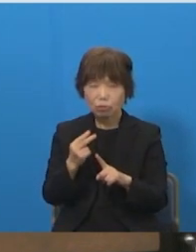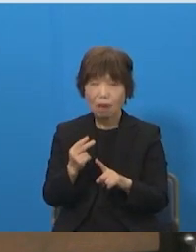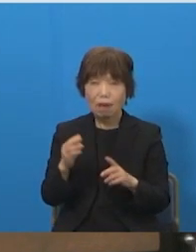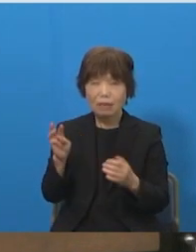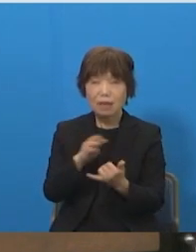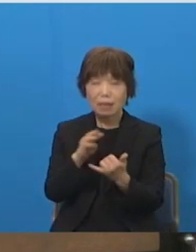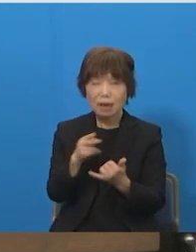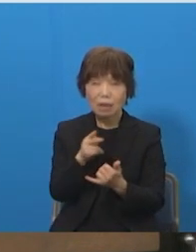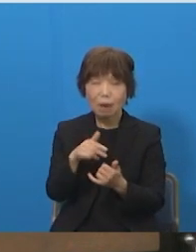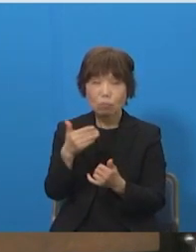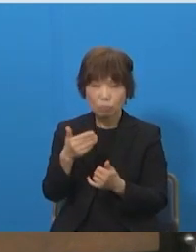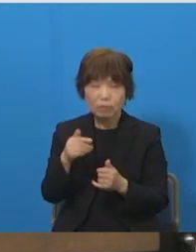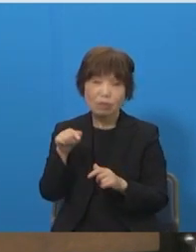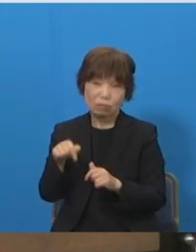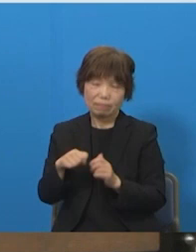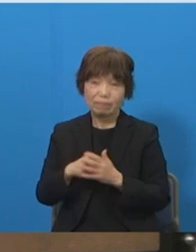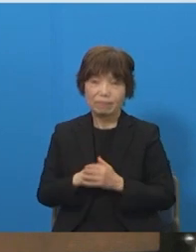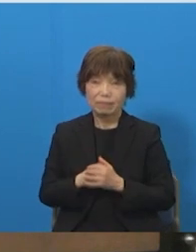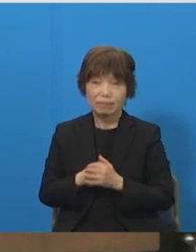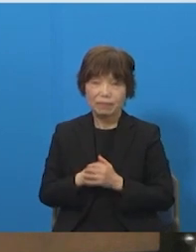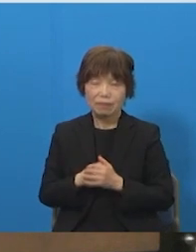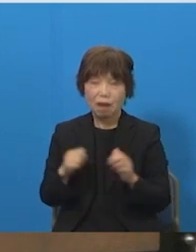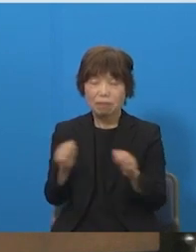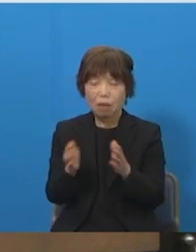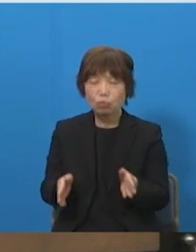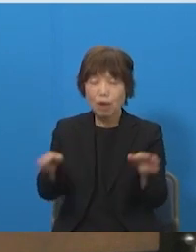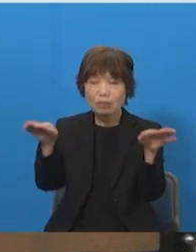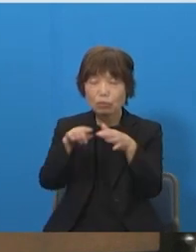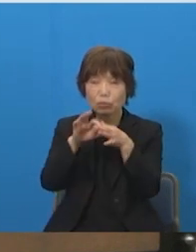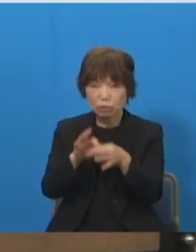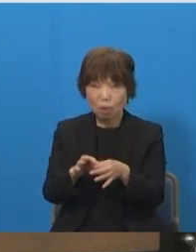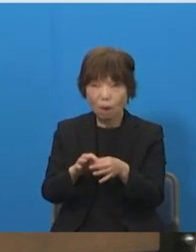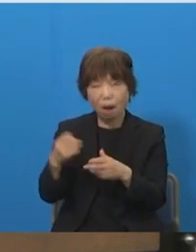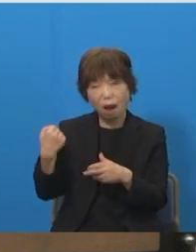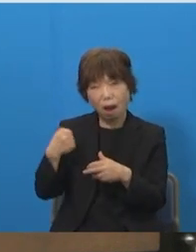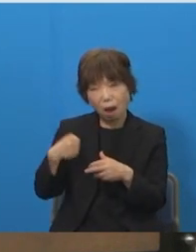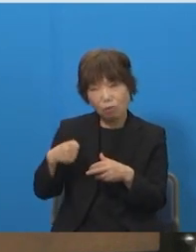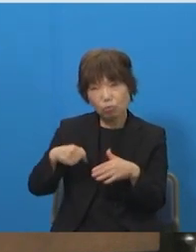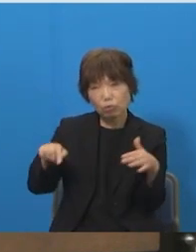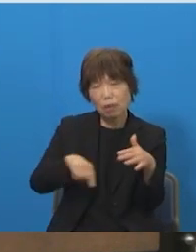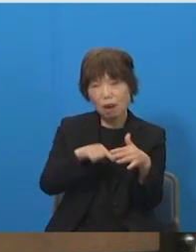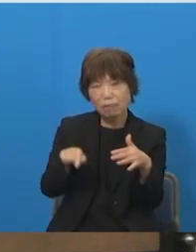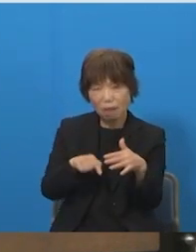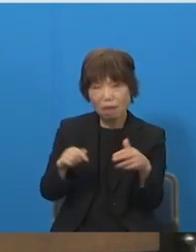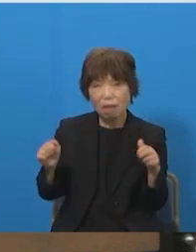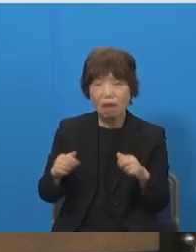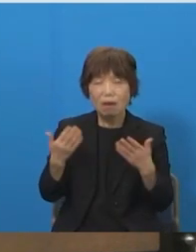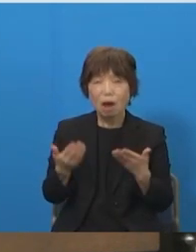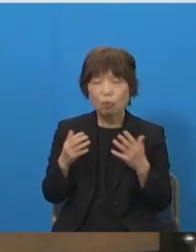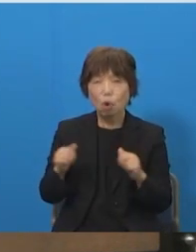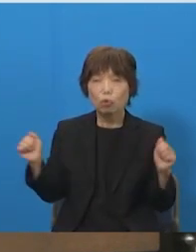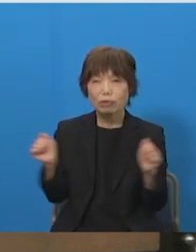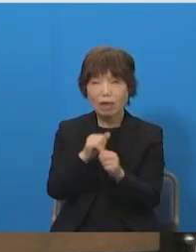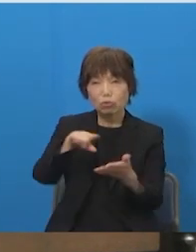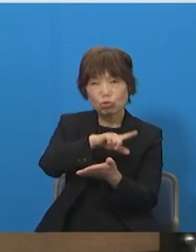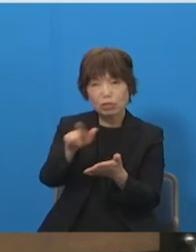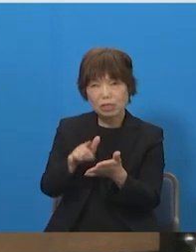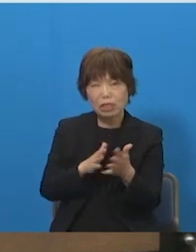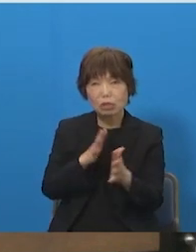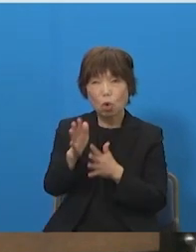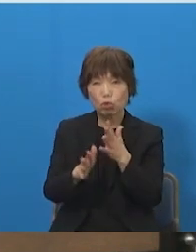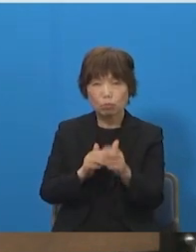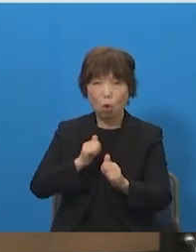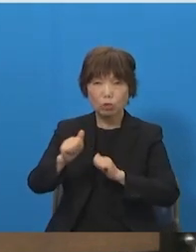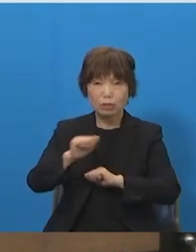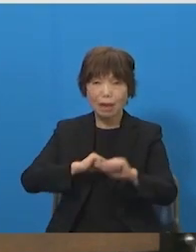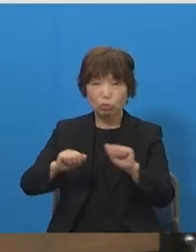への設置です。ついてです。体育館については、猛暑の中で学校の体育や地域のスポーツ活動が行